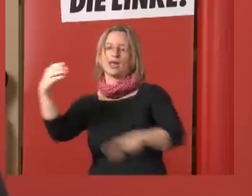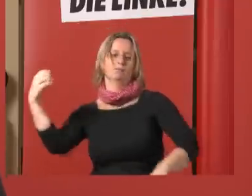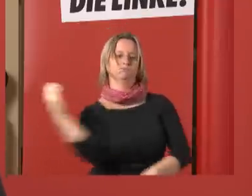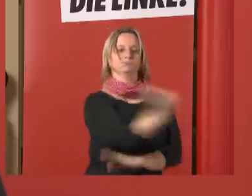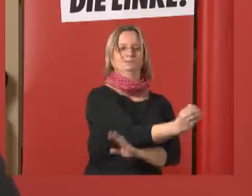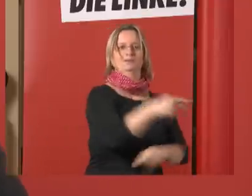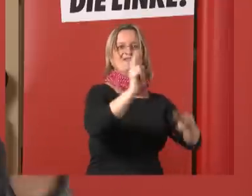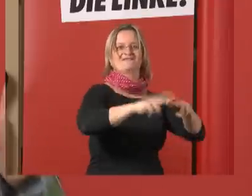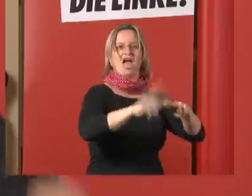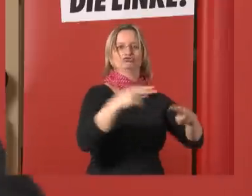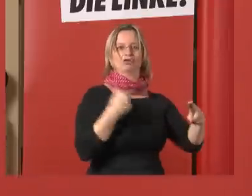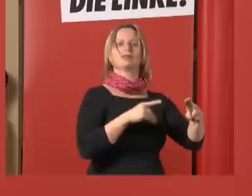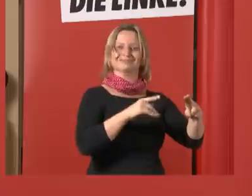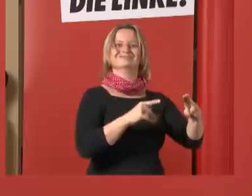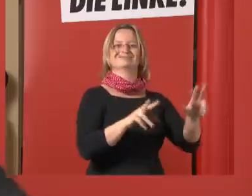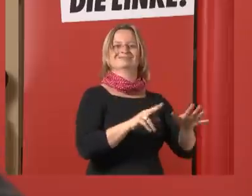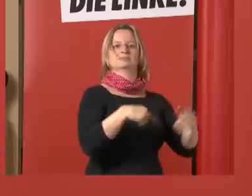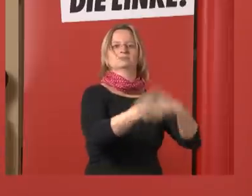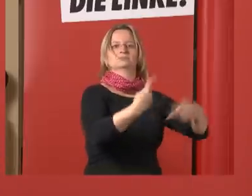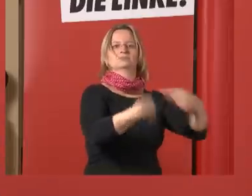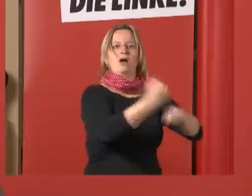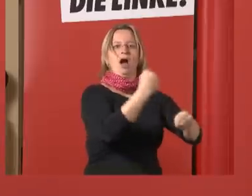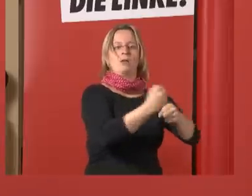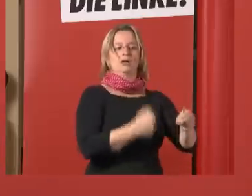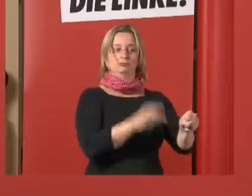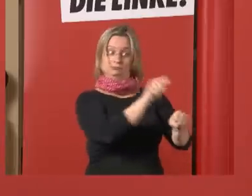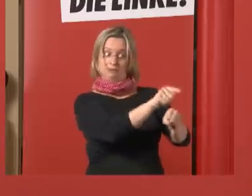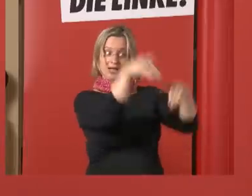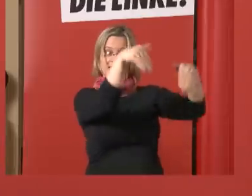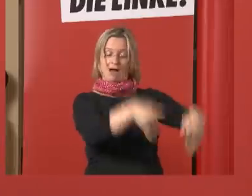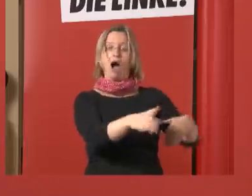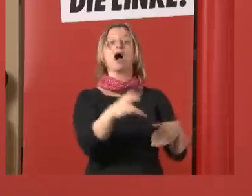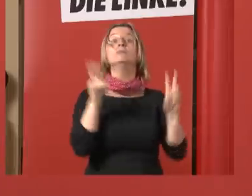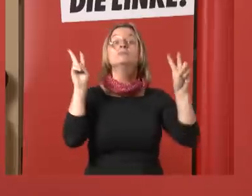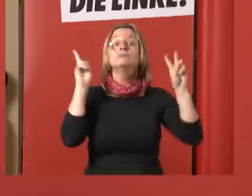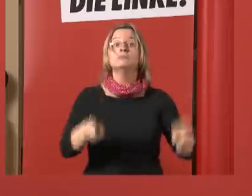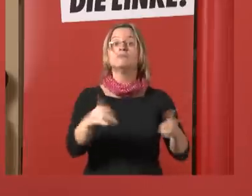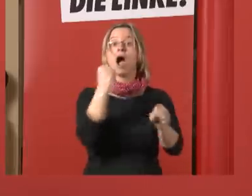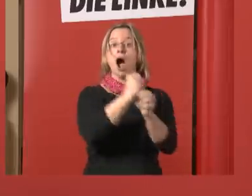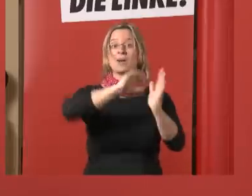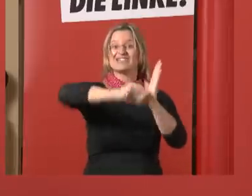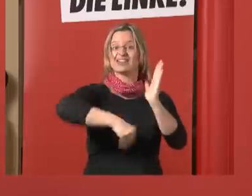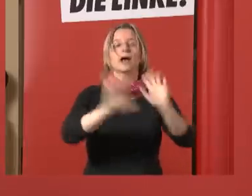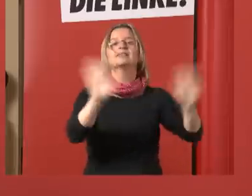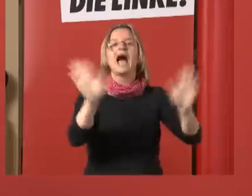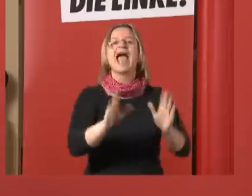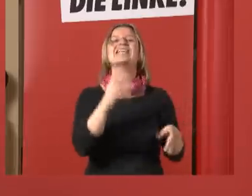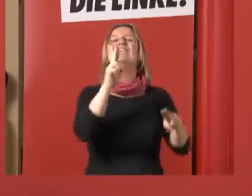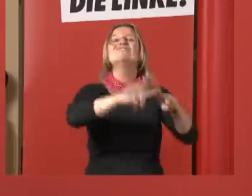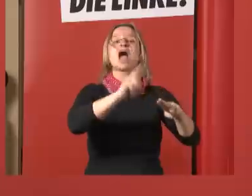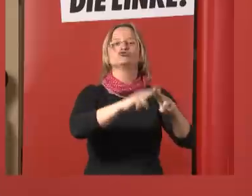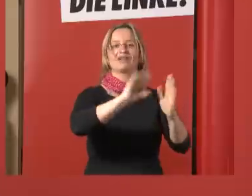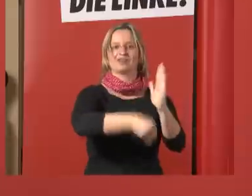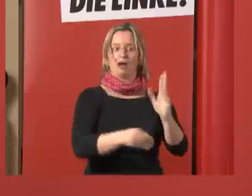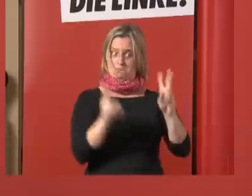8 Stunden arbeiten. Also sehr merkwürdig. Wenn man dann in der Werkstatt ist, dann hat man